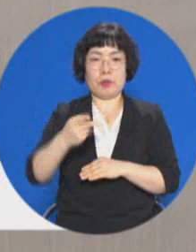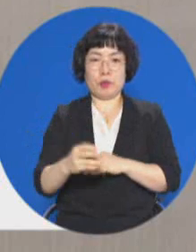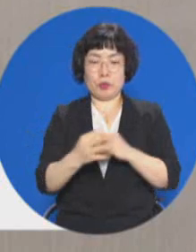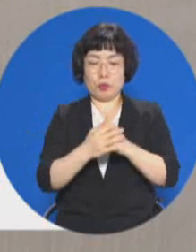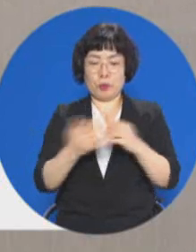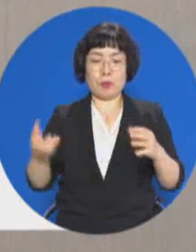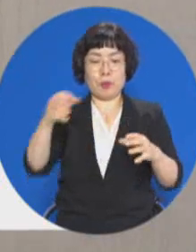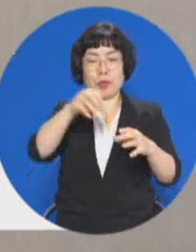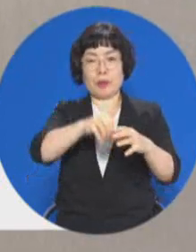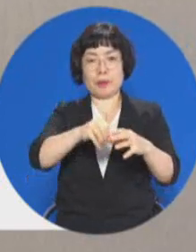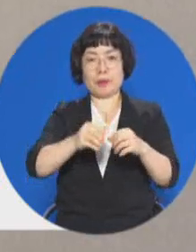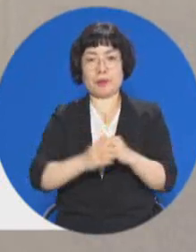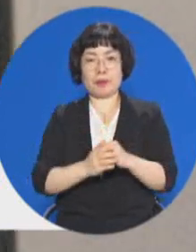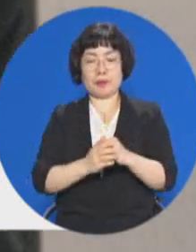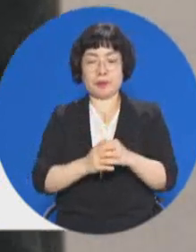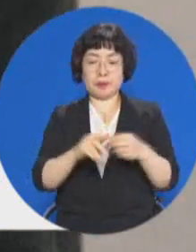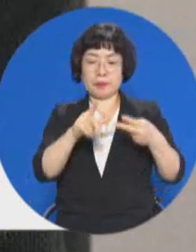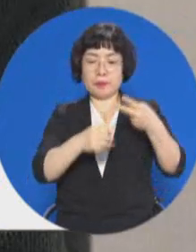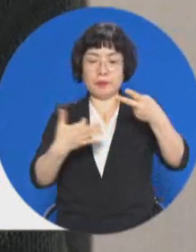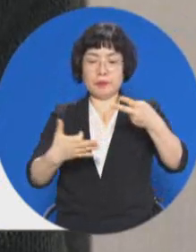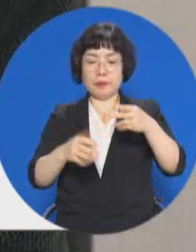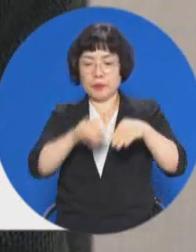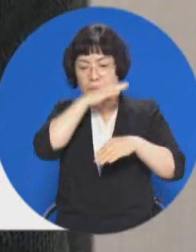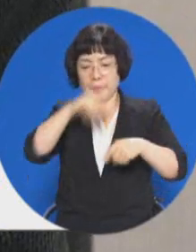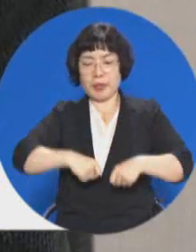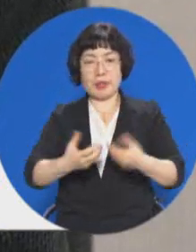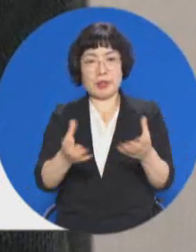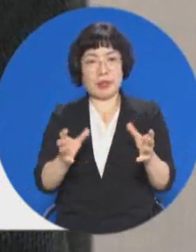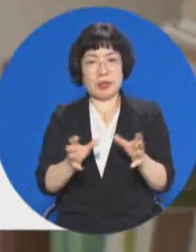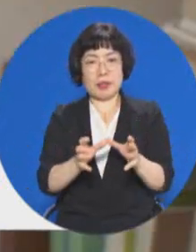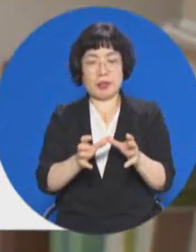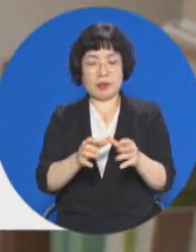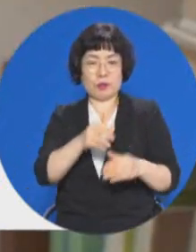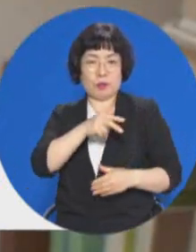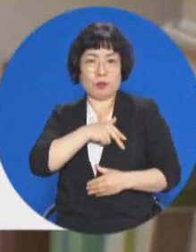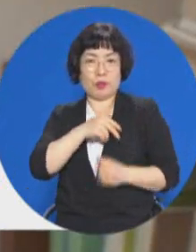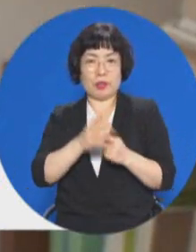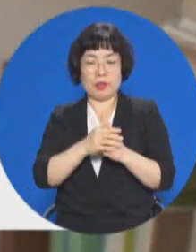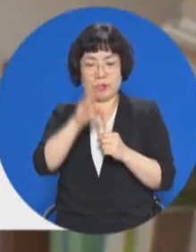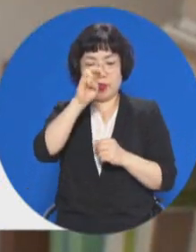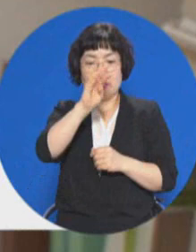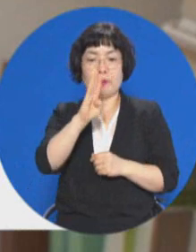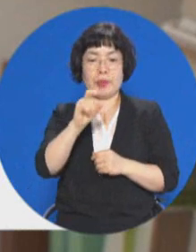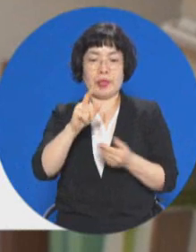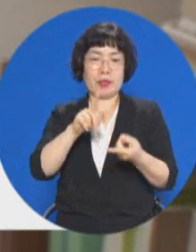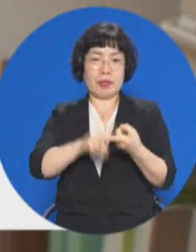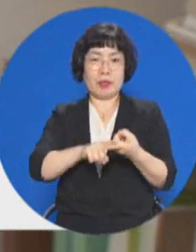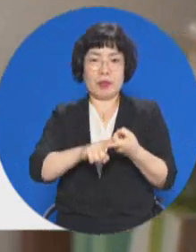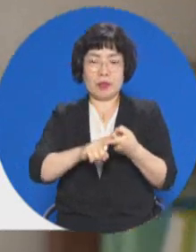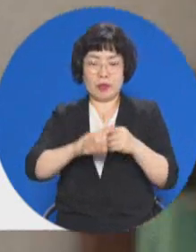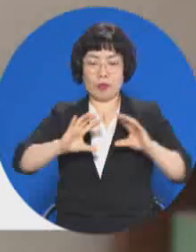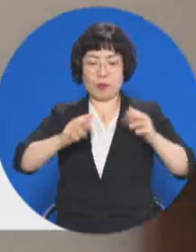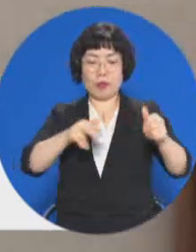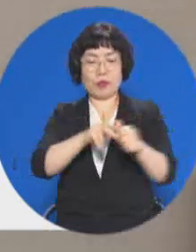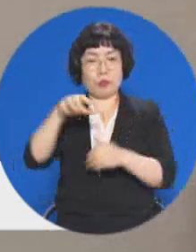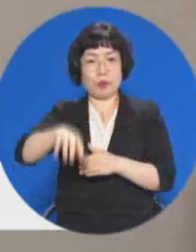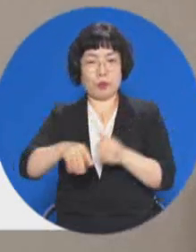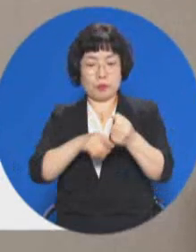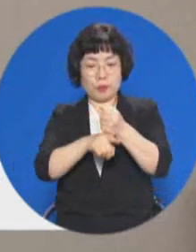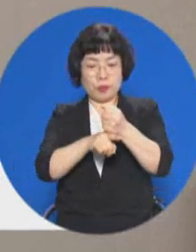확인됐습니다. 지난 18일 정의당 배진교 의원은 이명박 정부 시절 국정원의 사찰 문건을